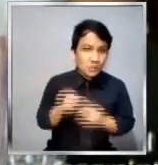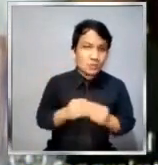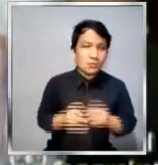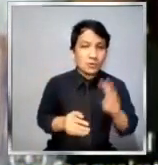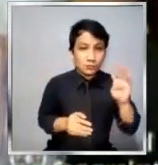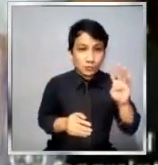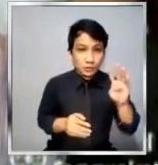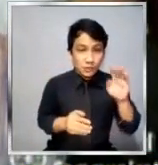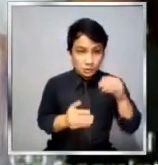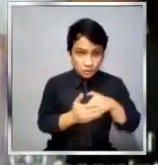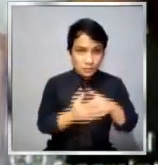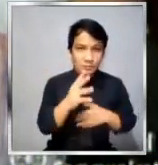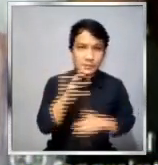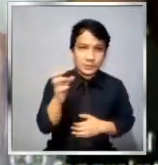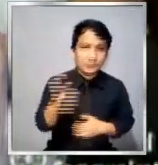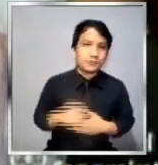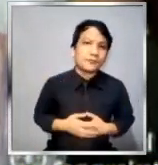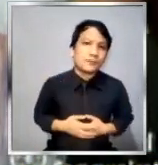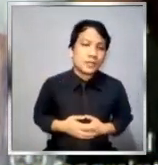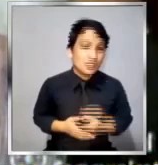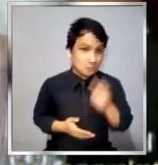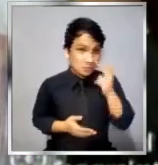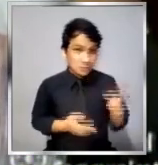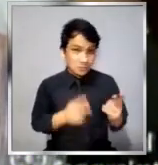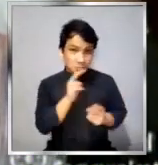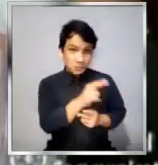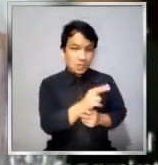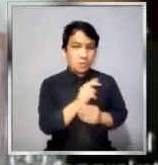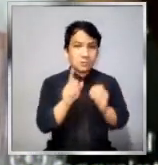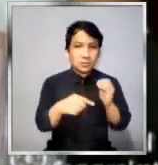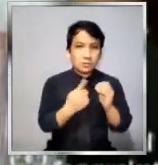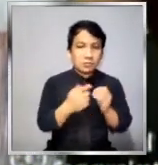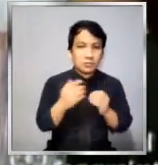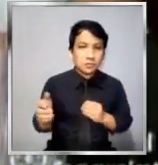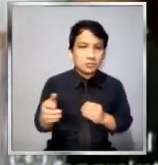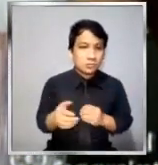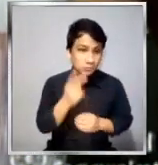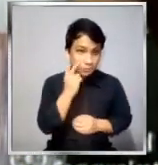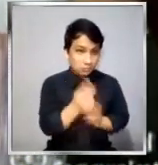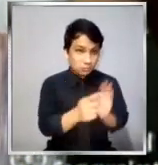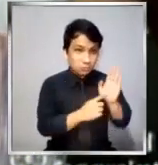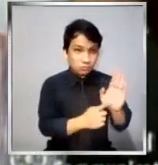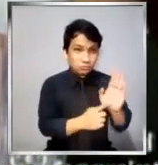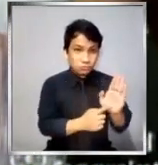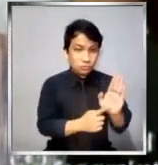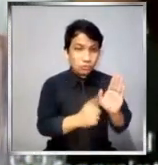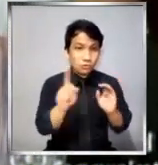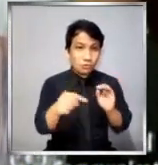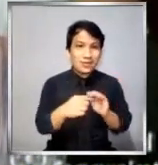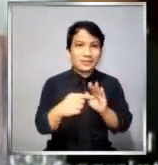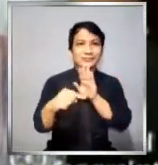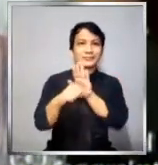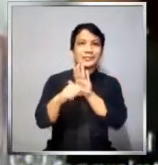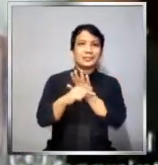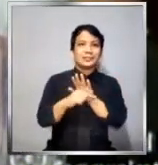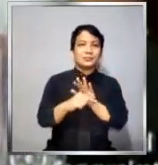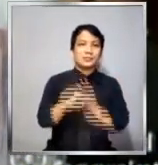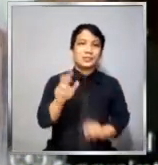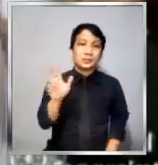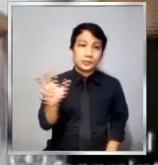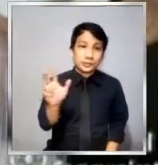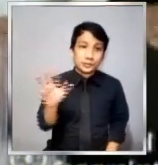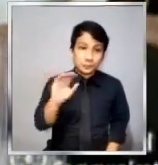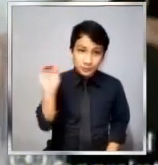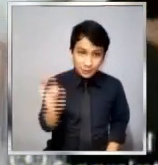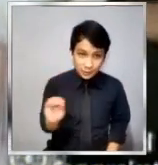24,517. At ito po ay nagsasalamin ng negative 30% ang difference po. No? Kung